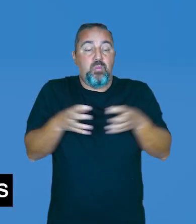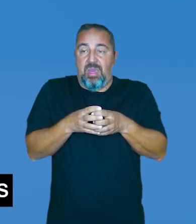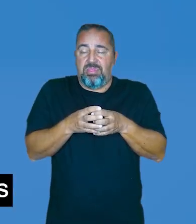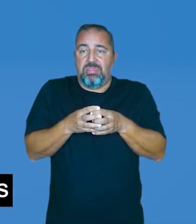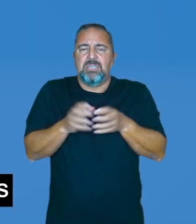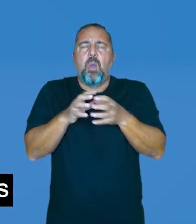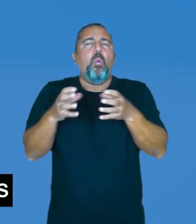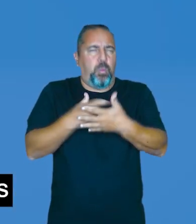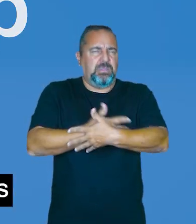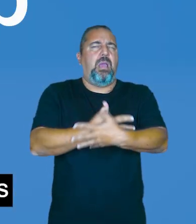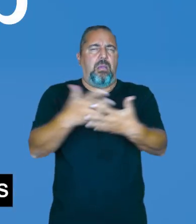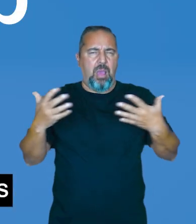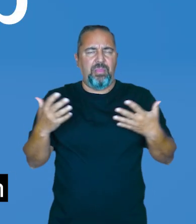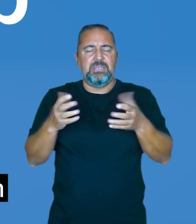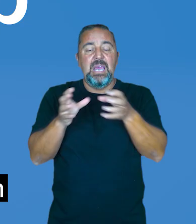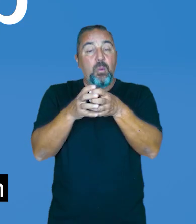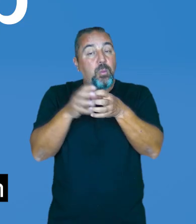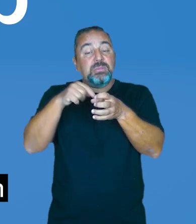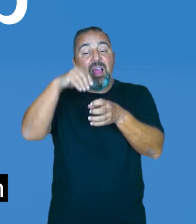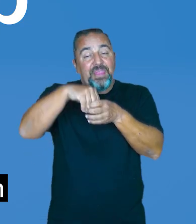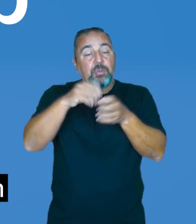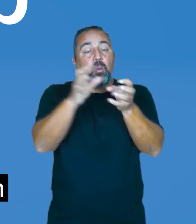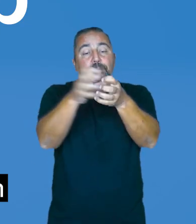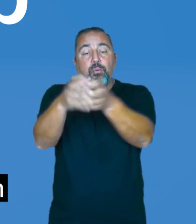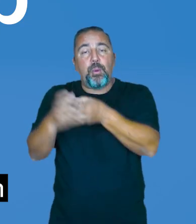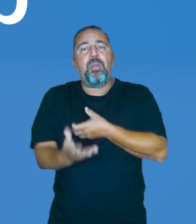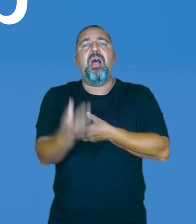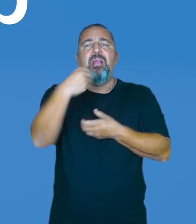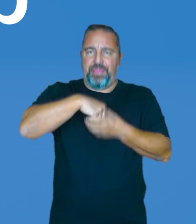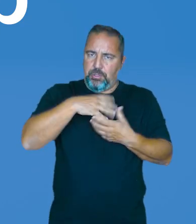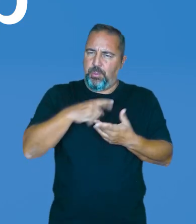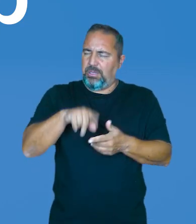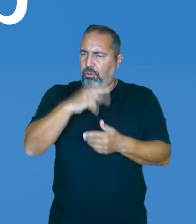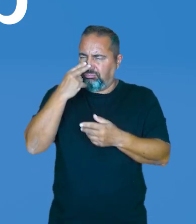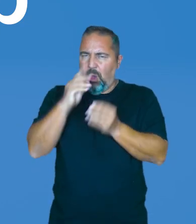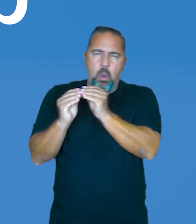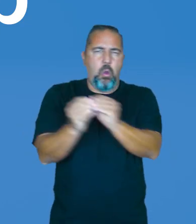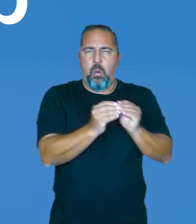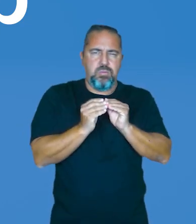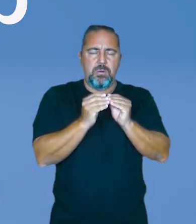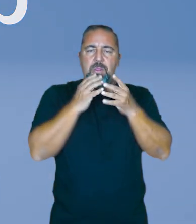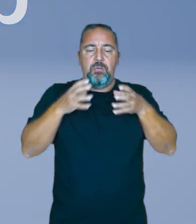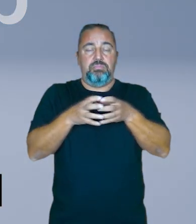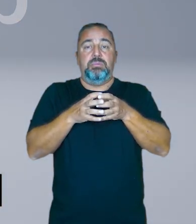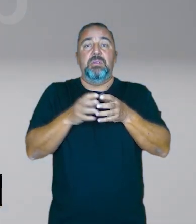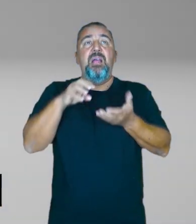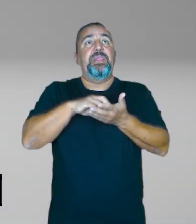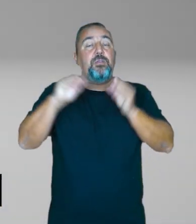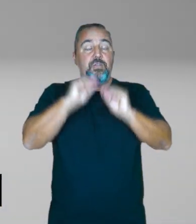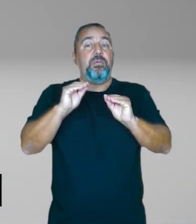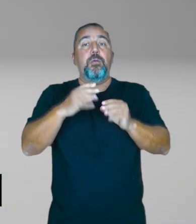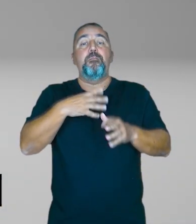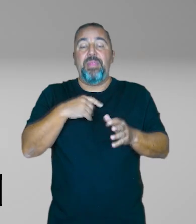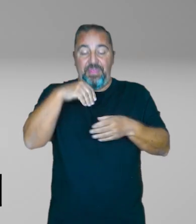Halaber, bat egin dezakezu edo interes komunak dituzten hainbat talde biltzen dituzten talde handiak sor ditzakezu.